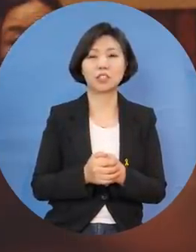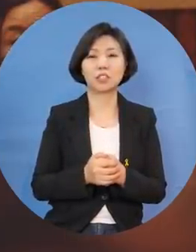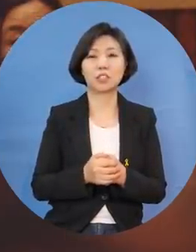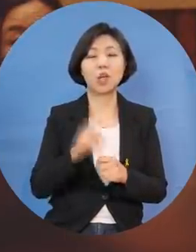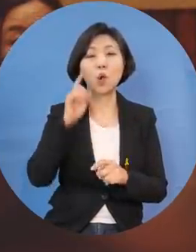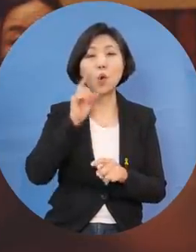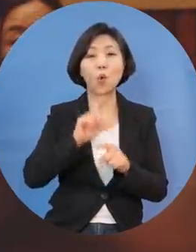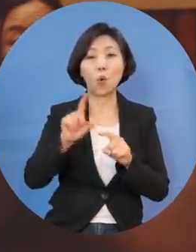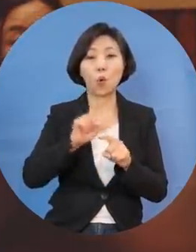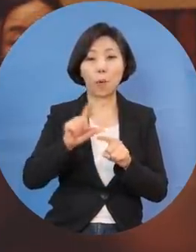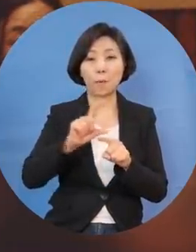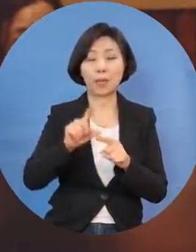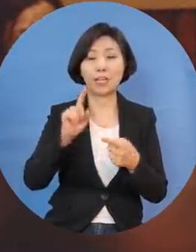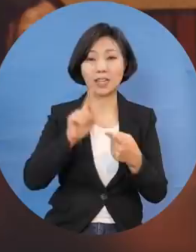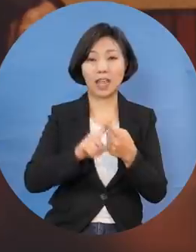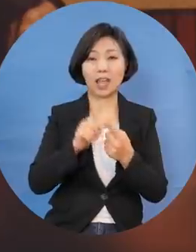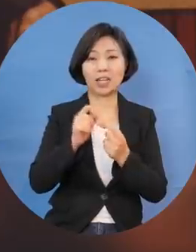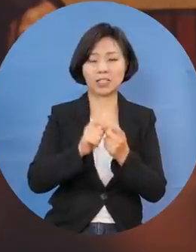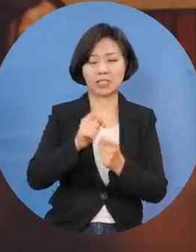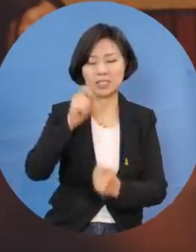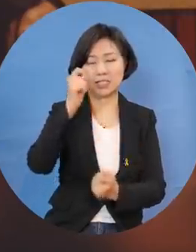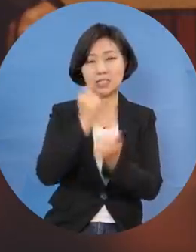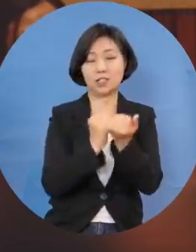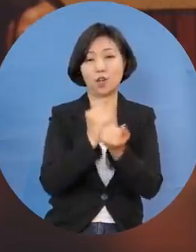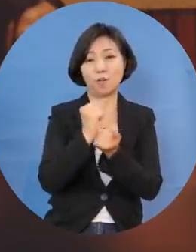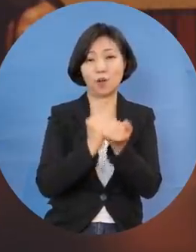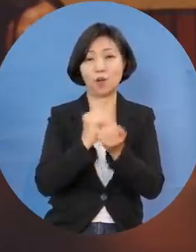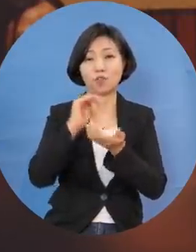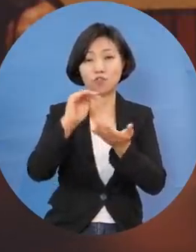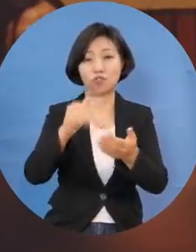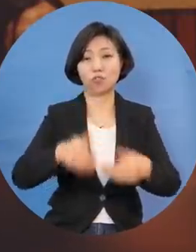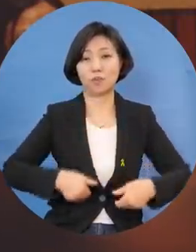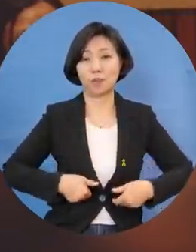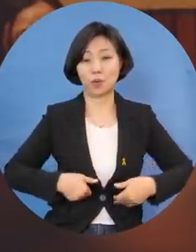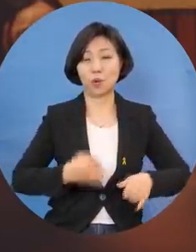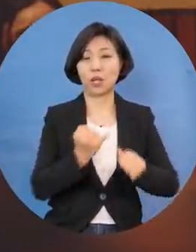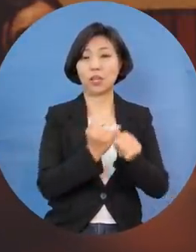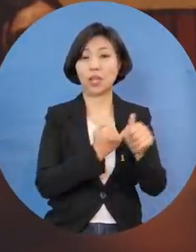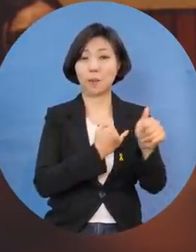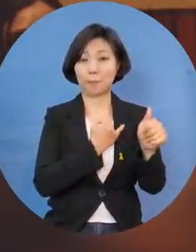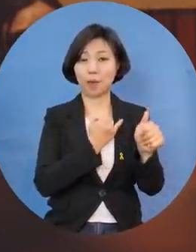이런 고민을 하게 되었는지 좀긴 설명이 필요할 것 같습니다.